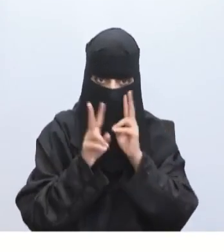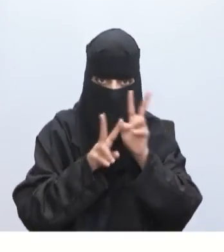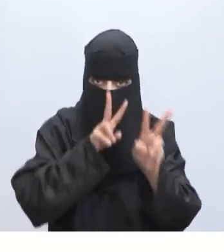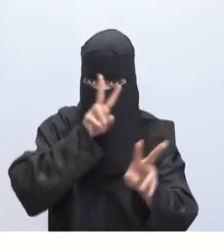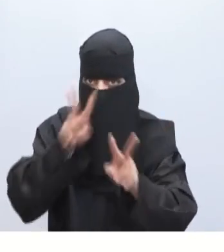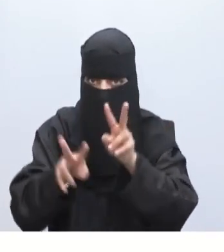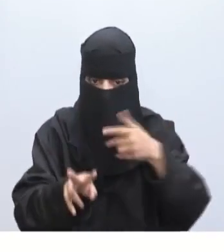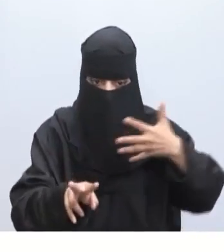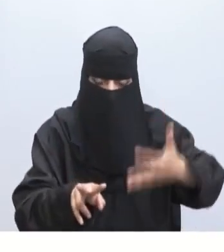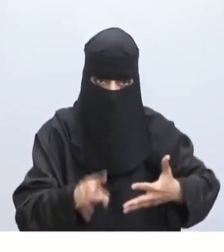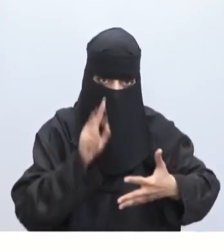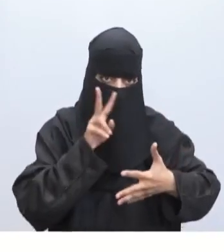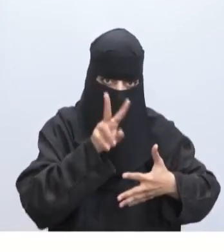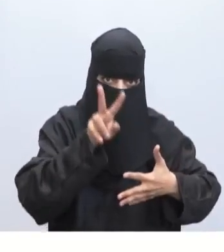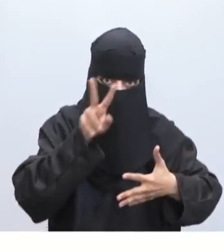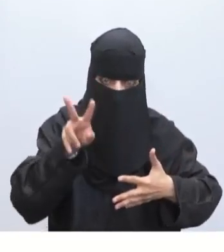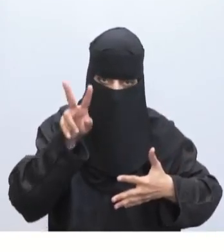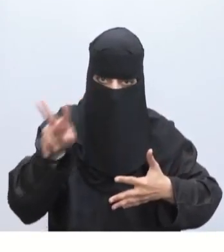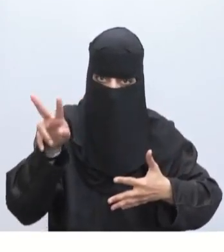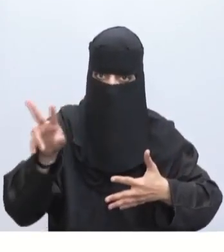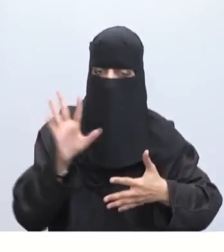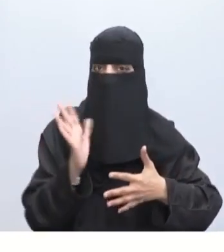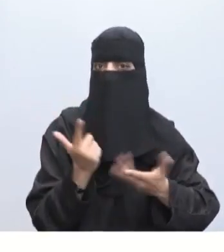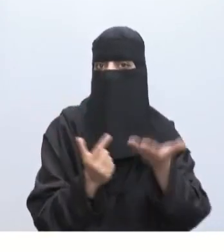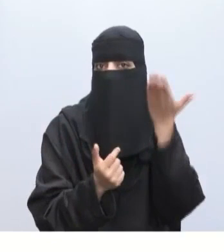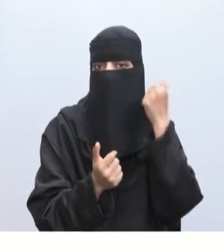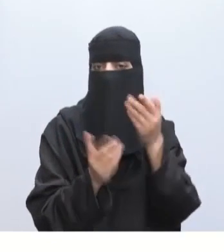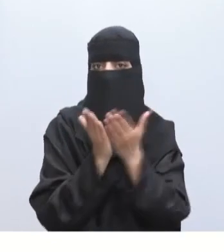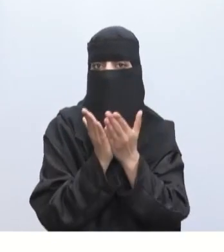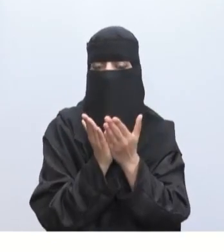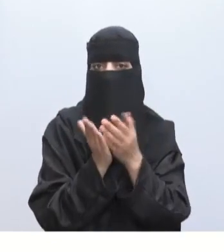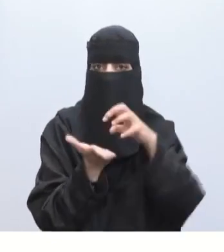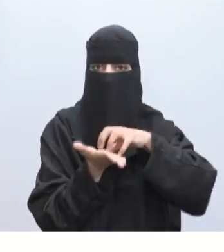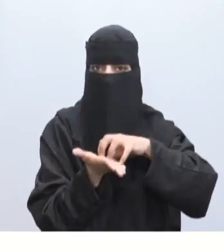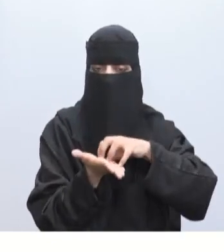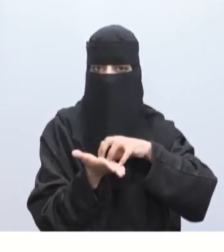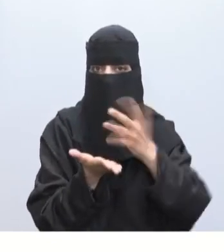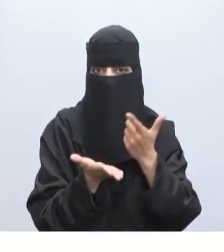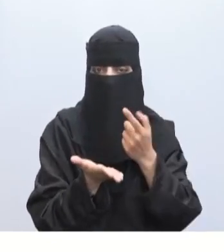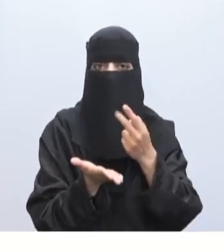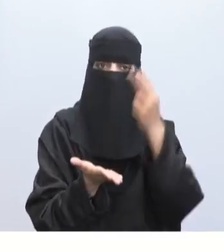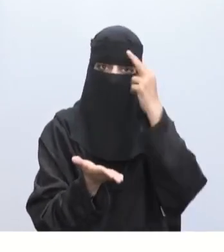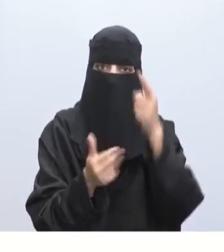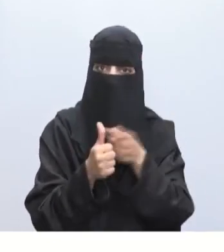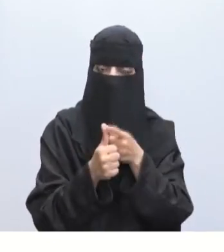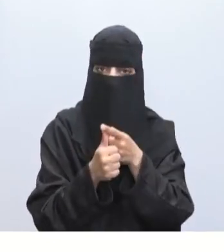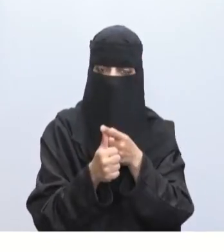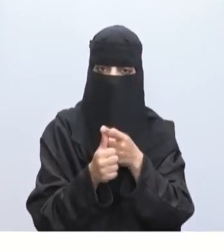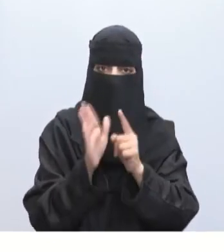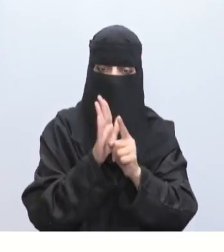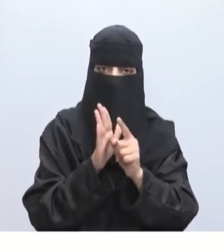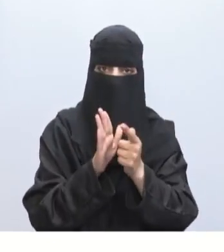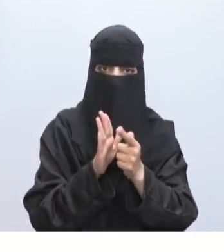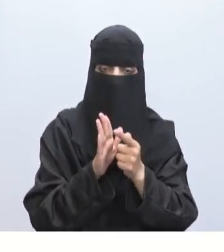وعاش وشاهد ما كانت عليه الدوله السعوديه الاولى في عهد الامام سعود بن عبد العزيز